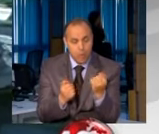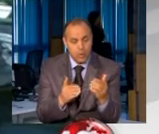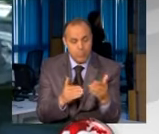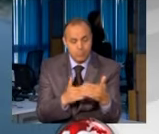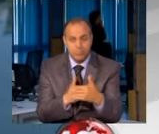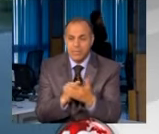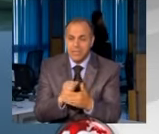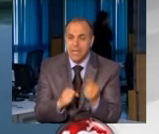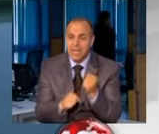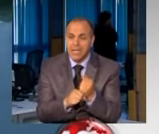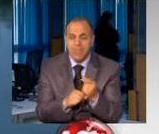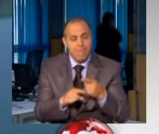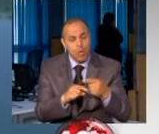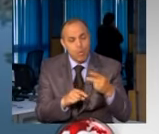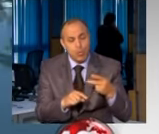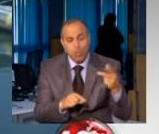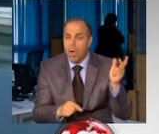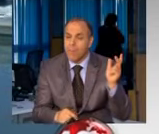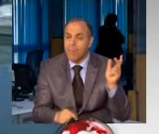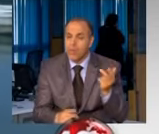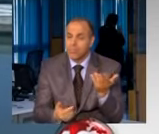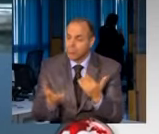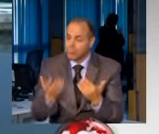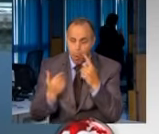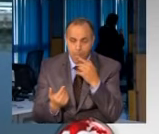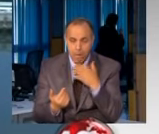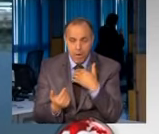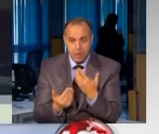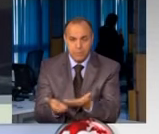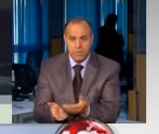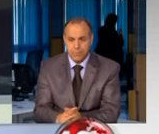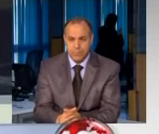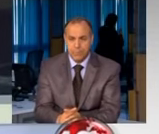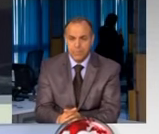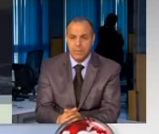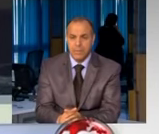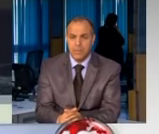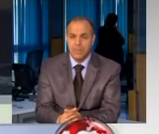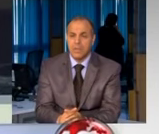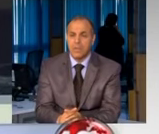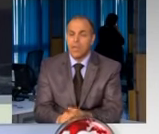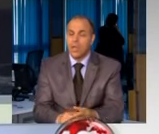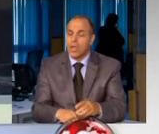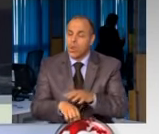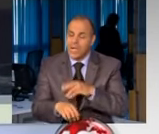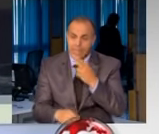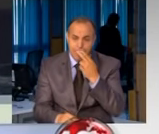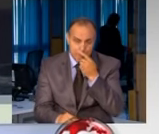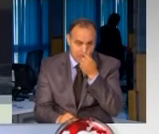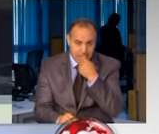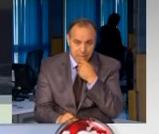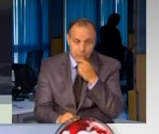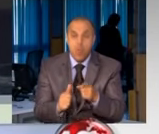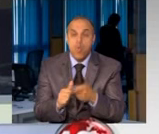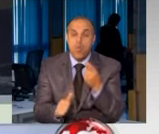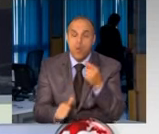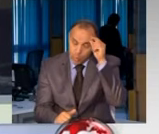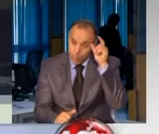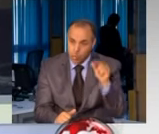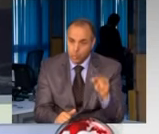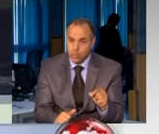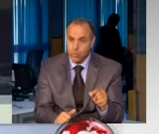على إنتاج القيمة المضافة واستقطاب المستثمرين. تتصدر ولاية المنستير المرتبة الأولى